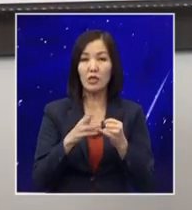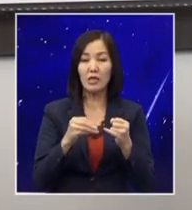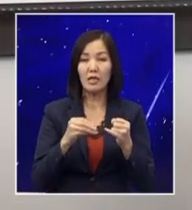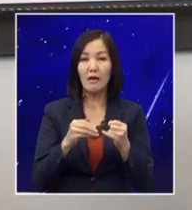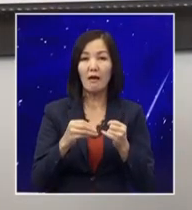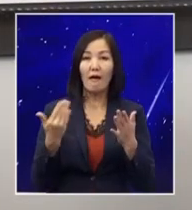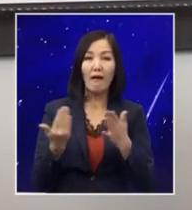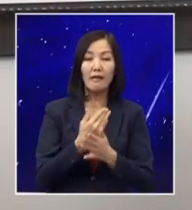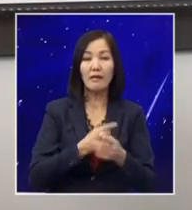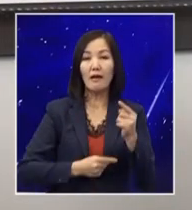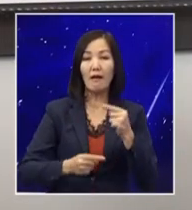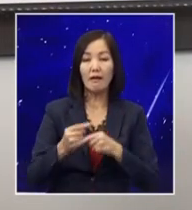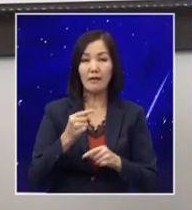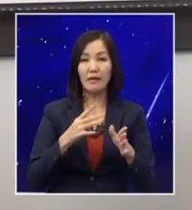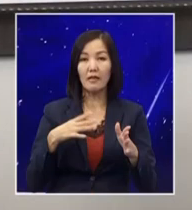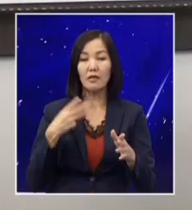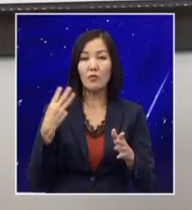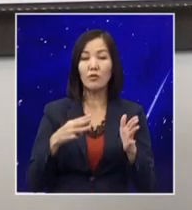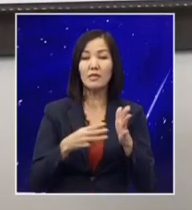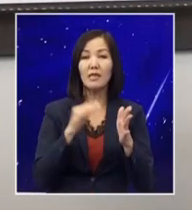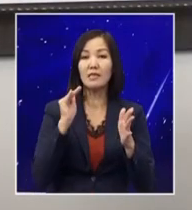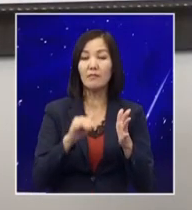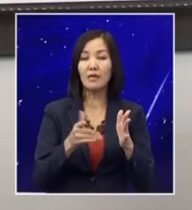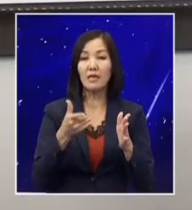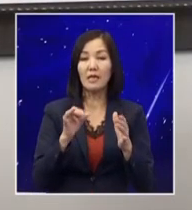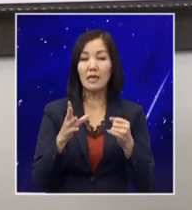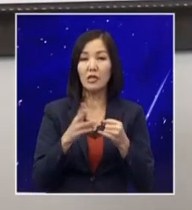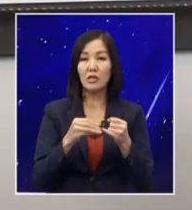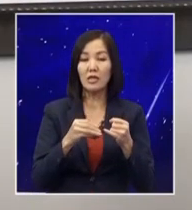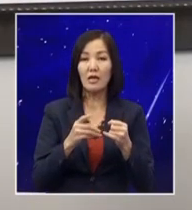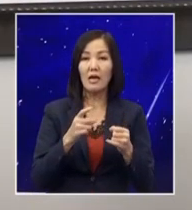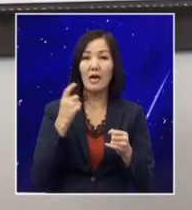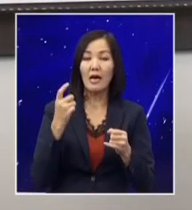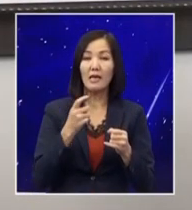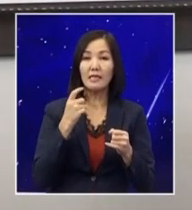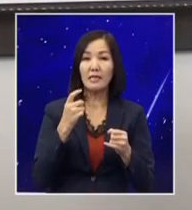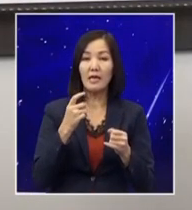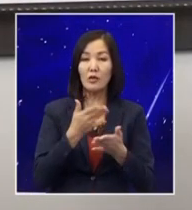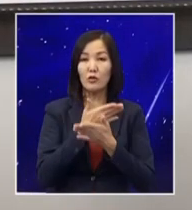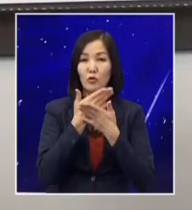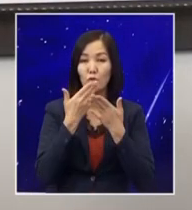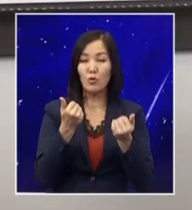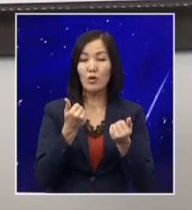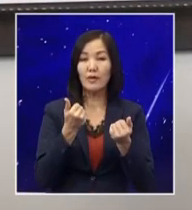қайтарылды. 38 мың гектар жаңағы иесіз мүлік ретінде тіркеуде тұр.